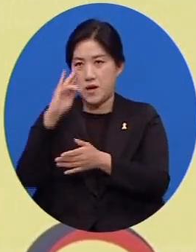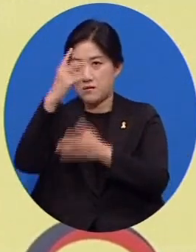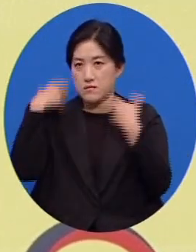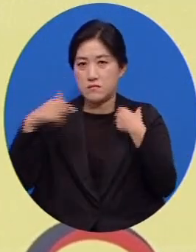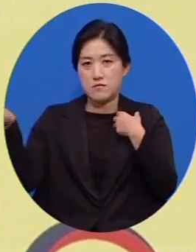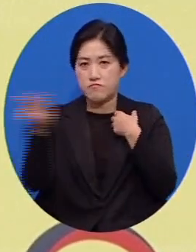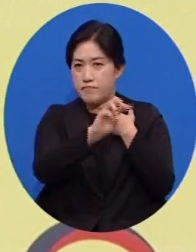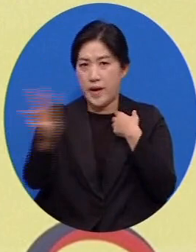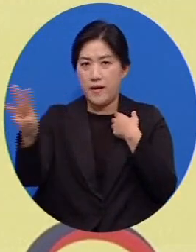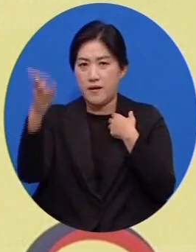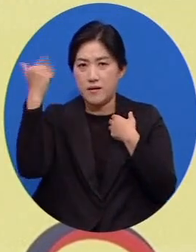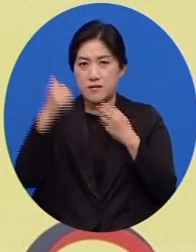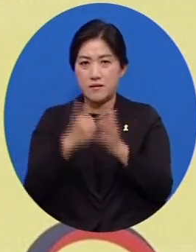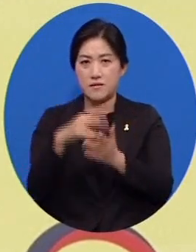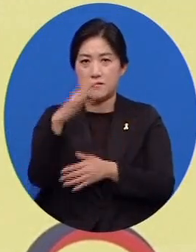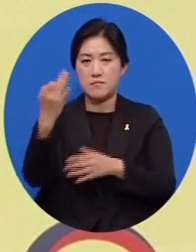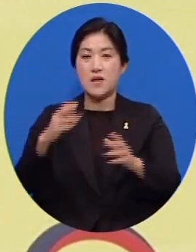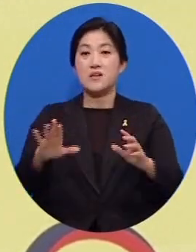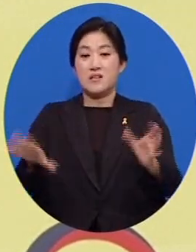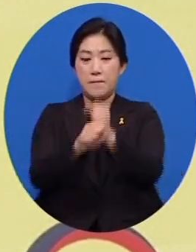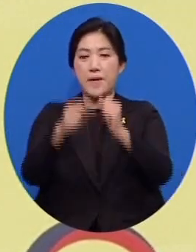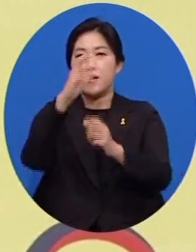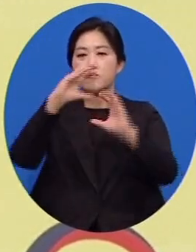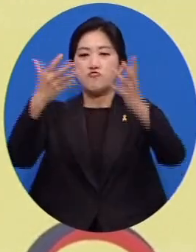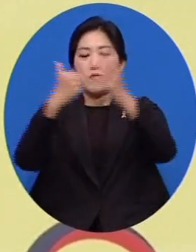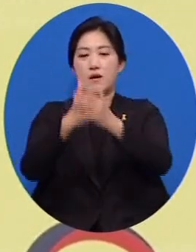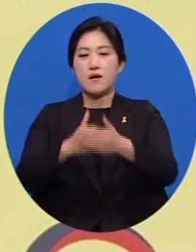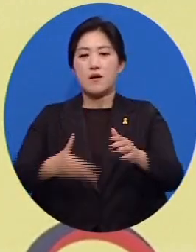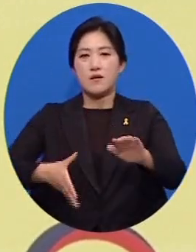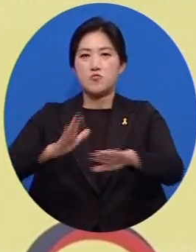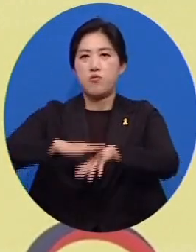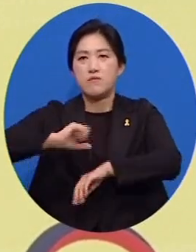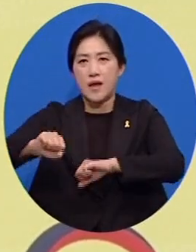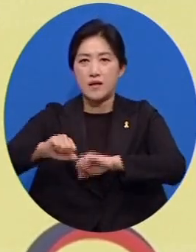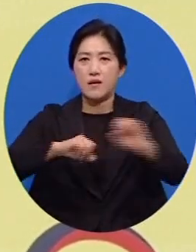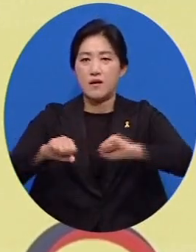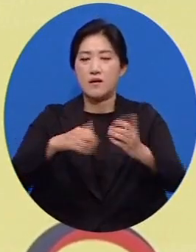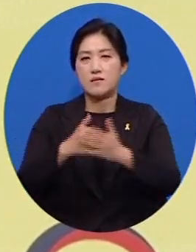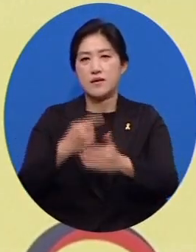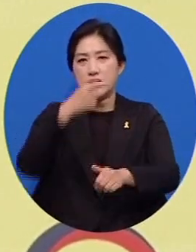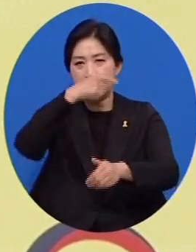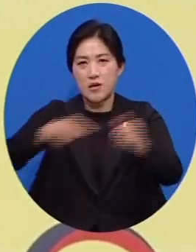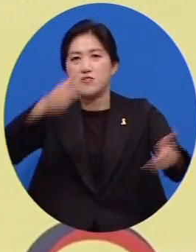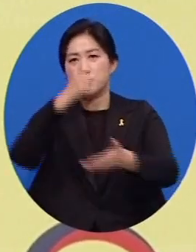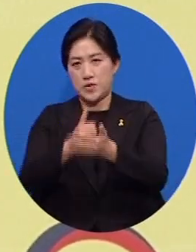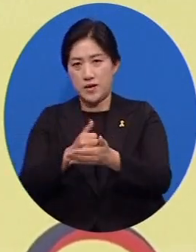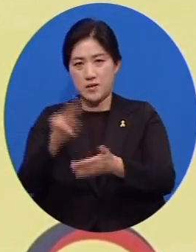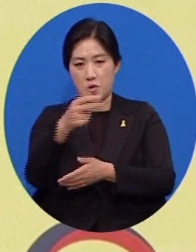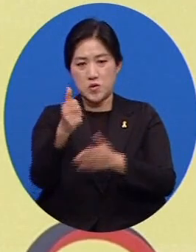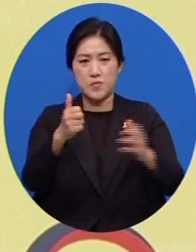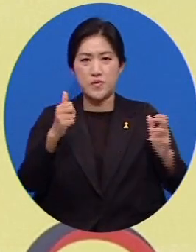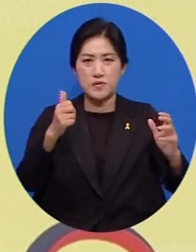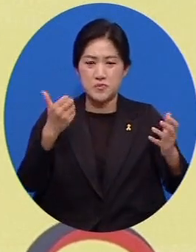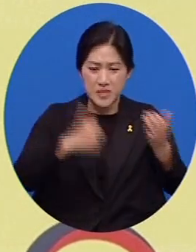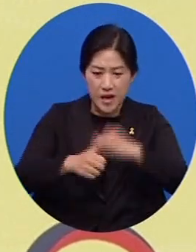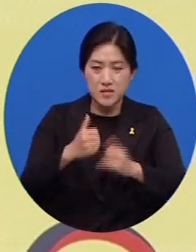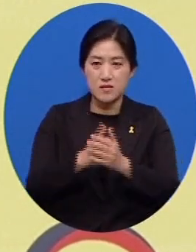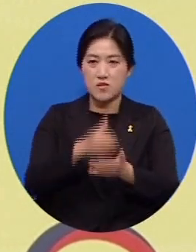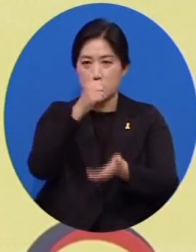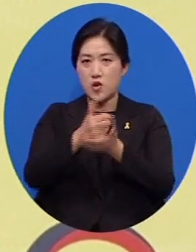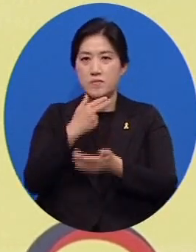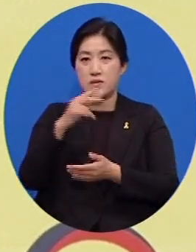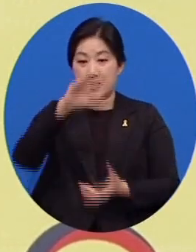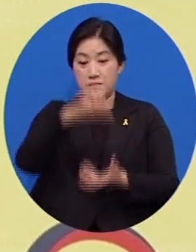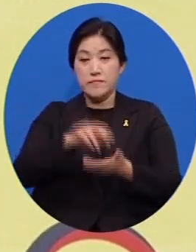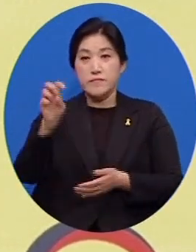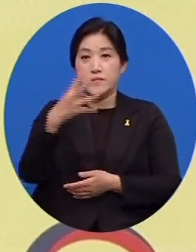즉 2014년 국가가 저지른 살인 범죄입니다. 우리 250명 아이들과 무고한 304분 국민을 죽인